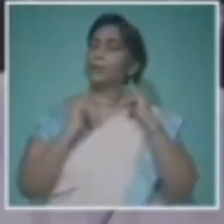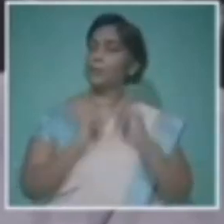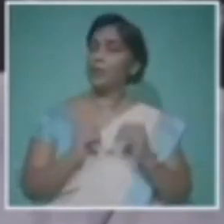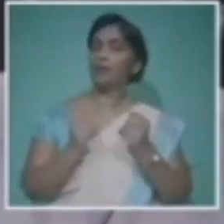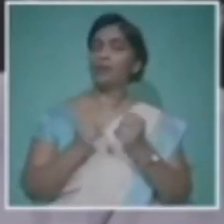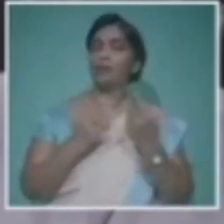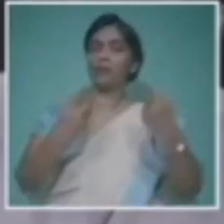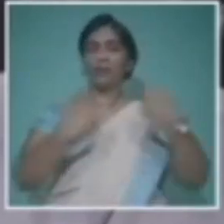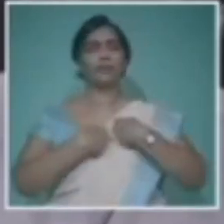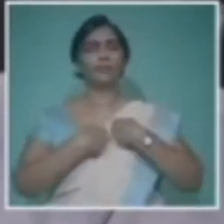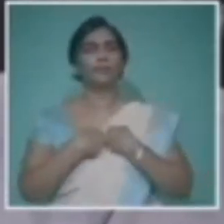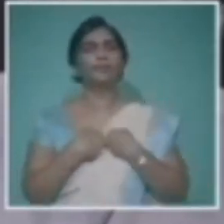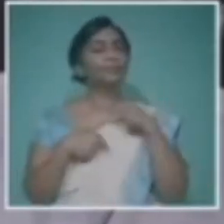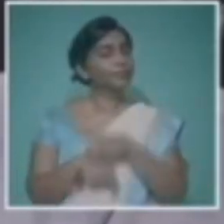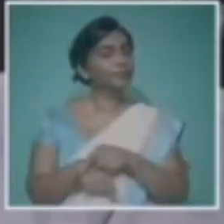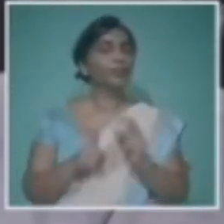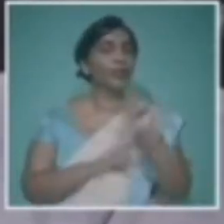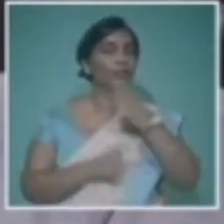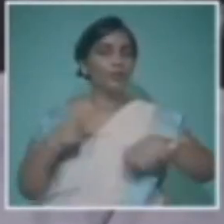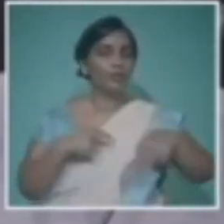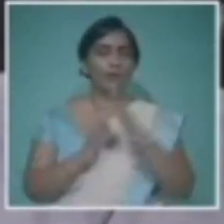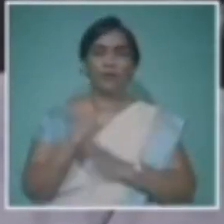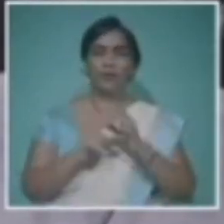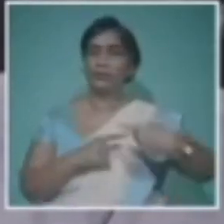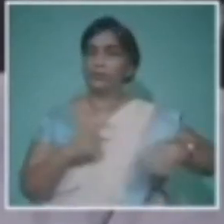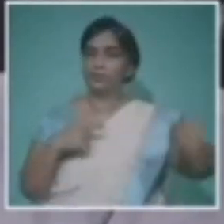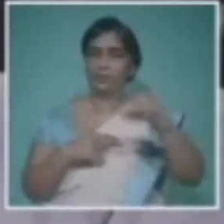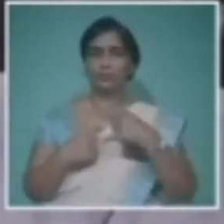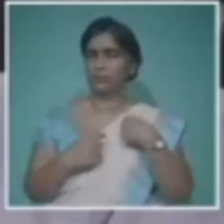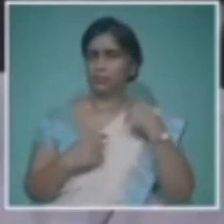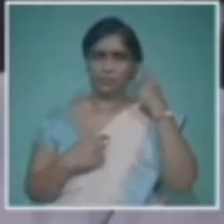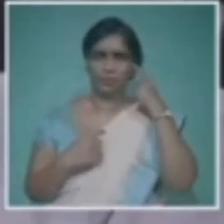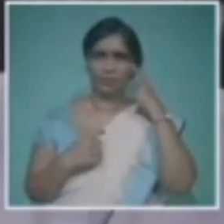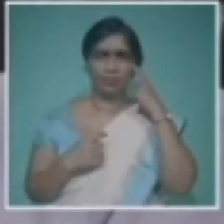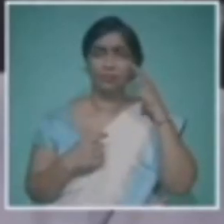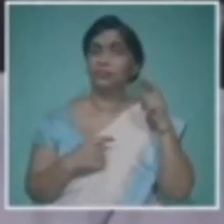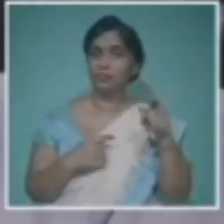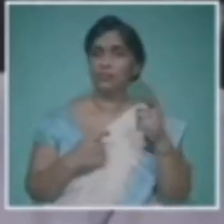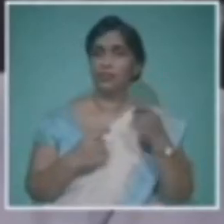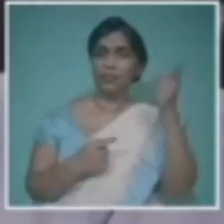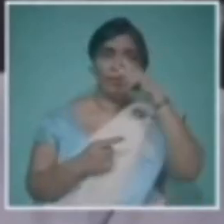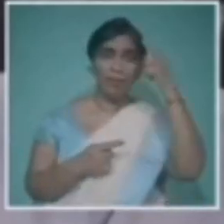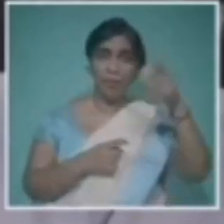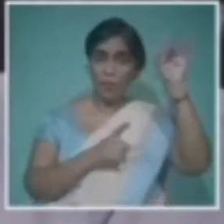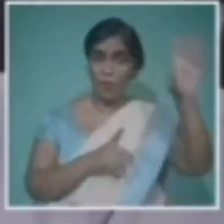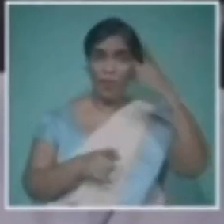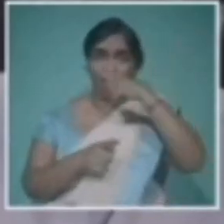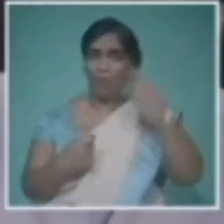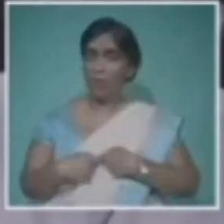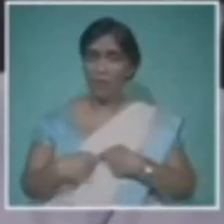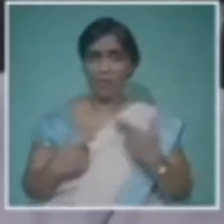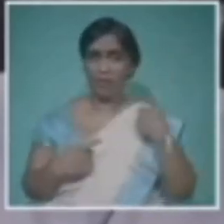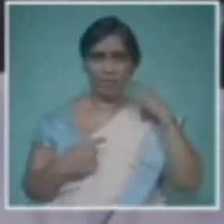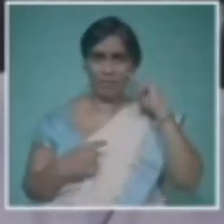කොටස අපේ පිට පටවනවා මේ පාර්ලිමේන්තුවේ ඉන්න මහජන නියෝජිතයෝ මම හිතන්නේ ඒ අය ලබන වැටුප් ලබනවා කියලා ඔබ හොඳට